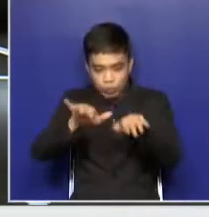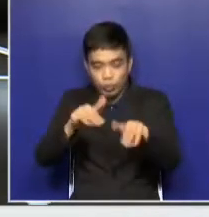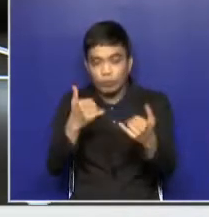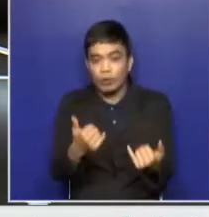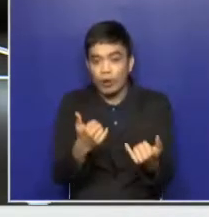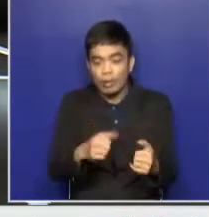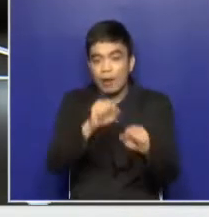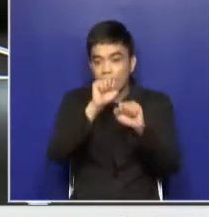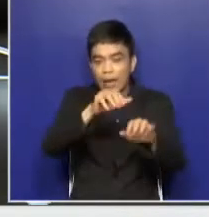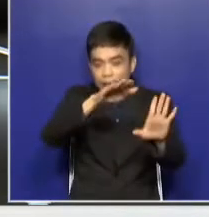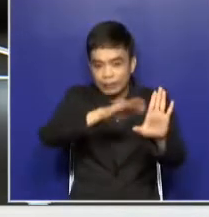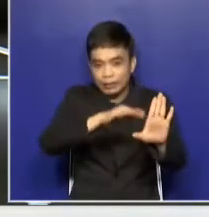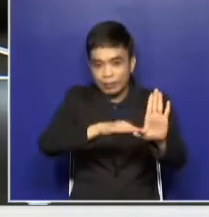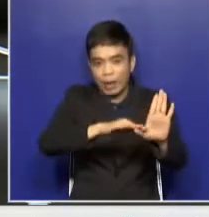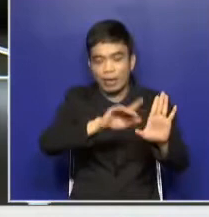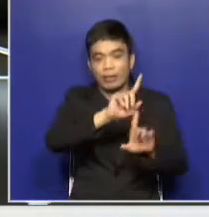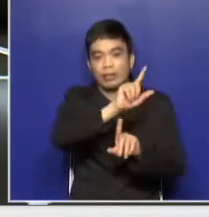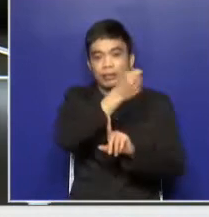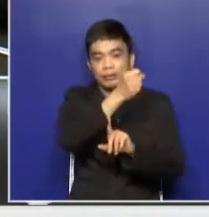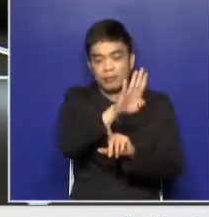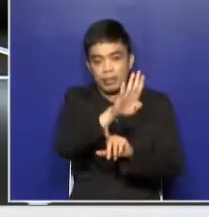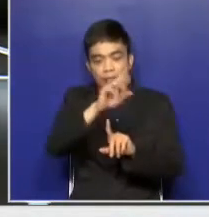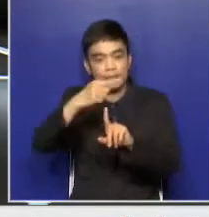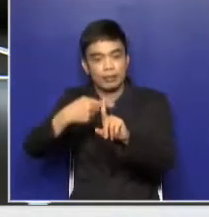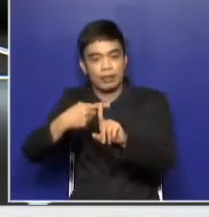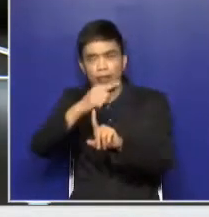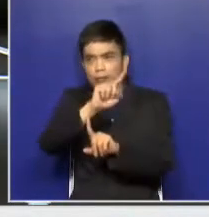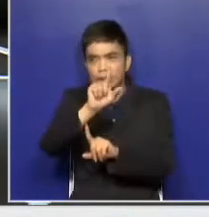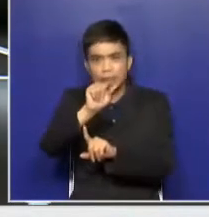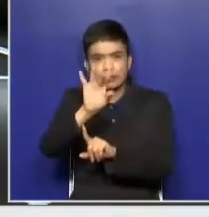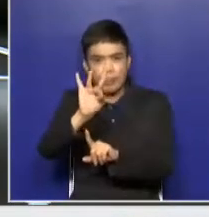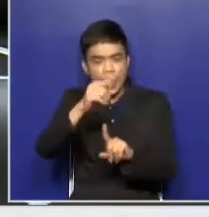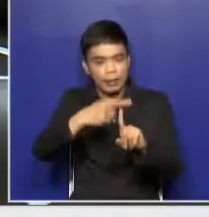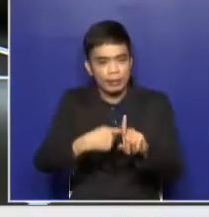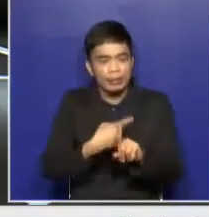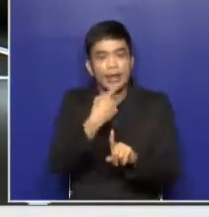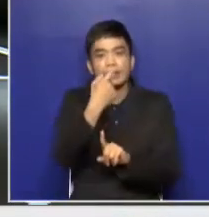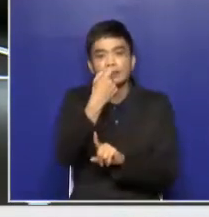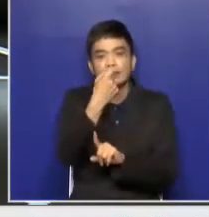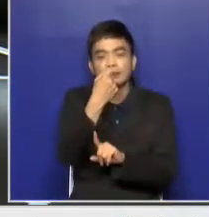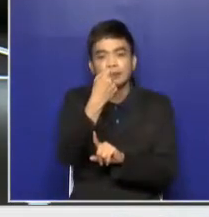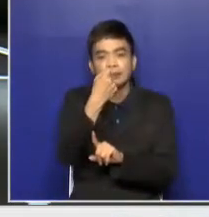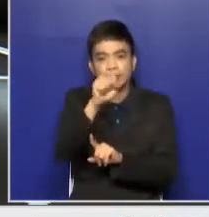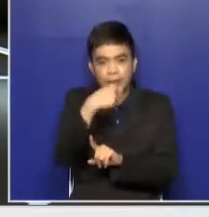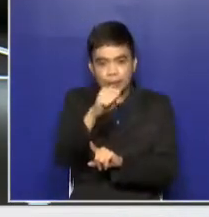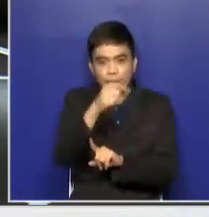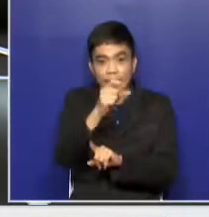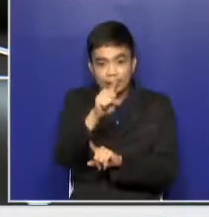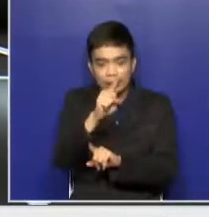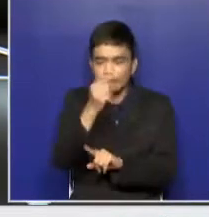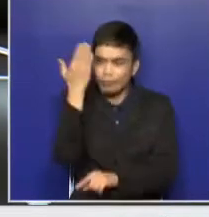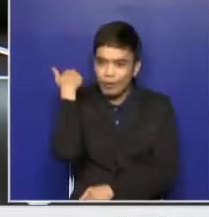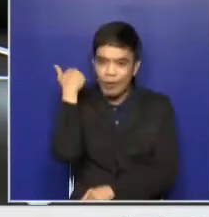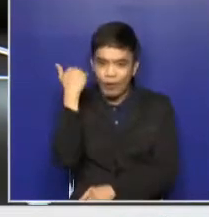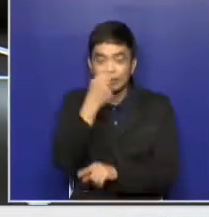การตั้งแต่วันที่14ถึง28ตุลาคมที่ผ่านมาในขณะที่มีการแก้ไขร่างพระราชบัญญัตินะ